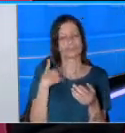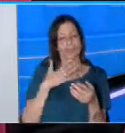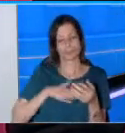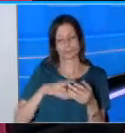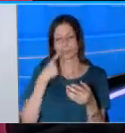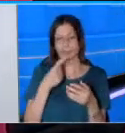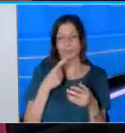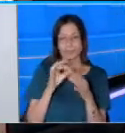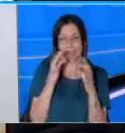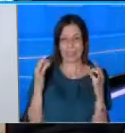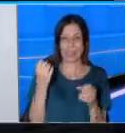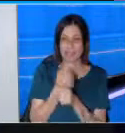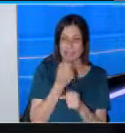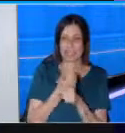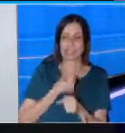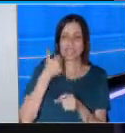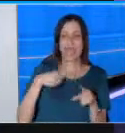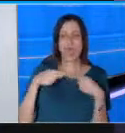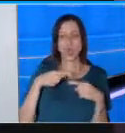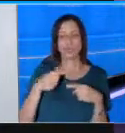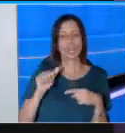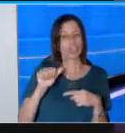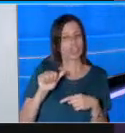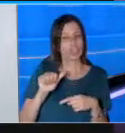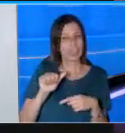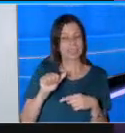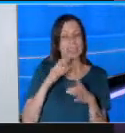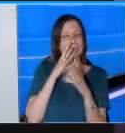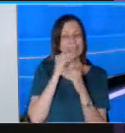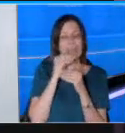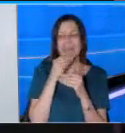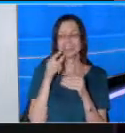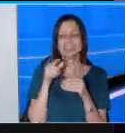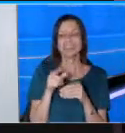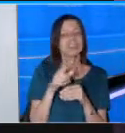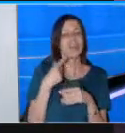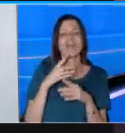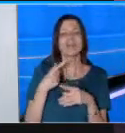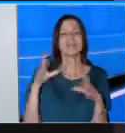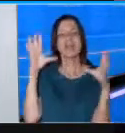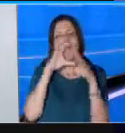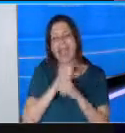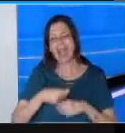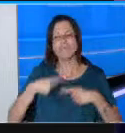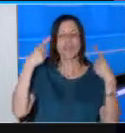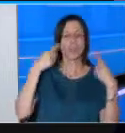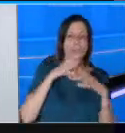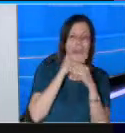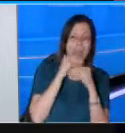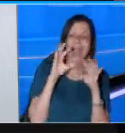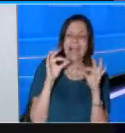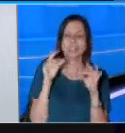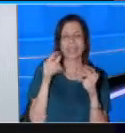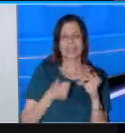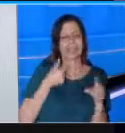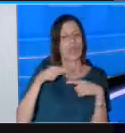המבצע, שר החוץ אשכנזי, זה מה שהוא עושה לילה ויום, מדבר עם עשרות שרי חוץ בכל העולם, והתחילו והגיעו עכשיו 4